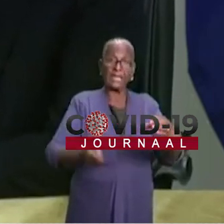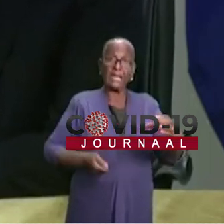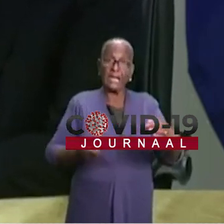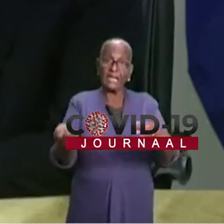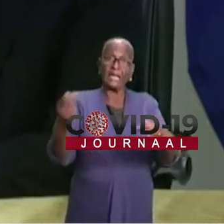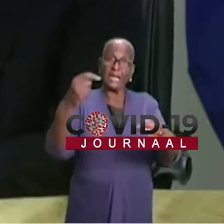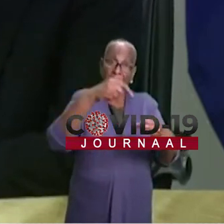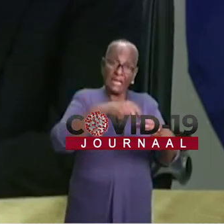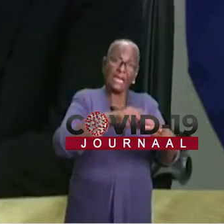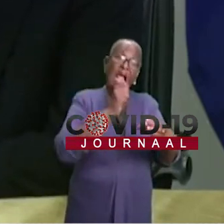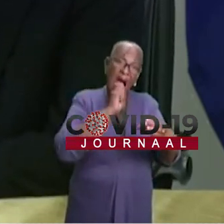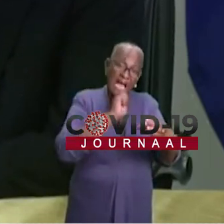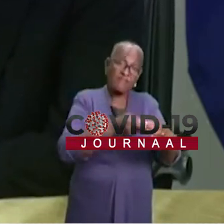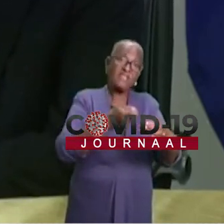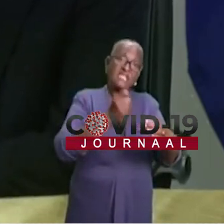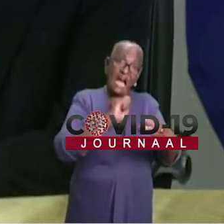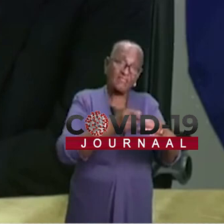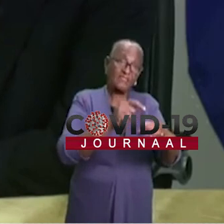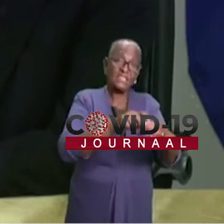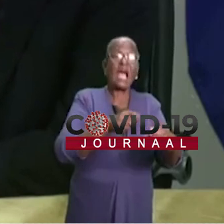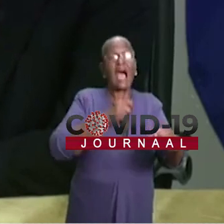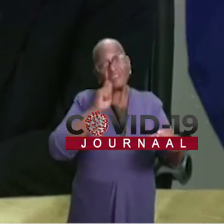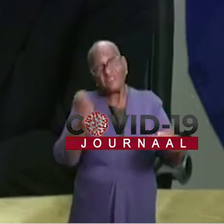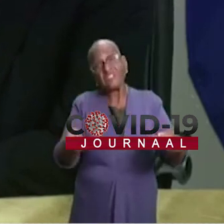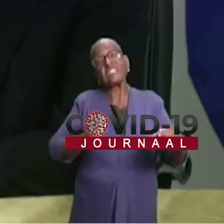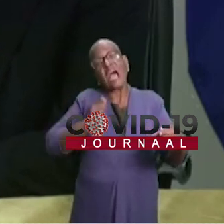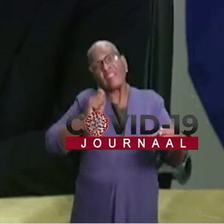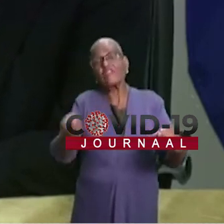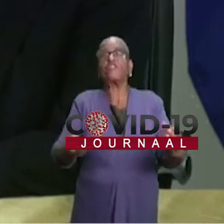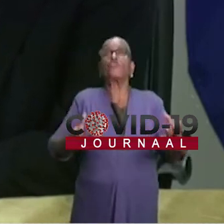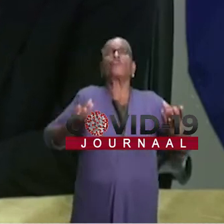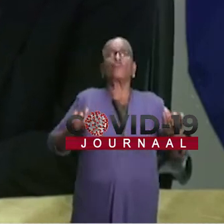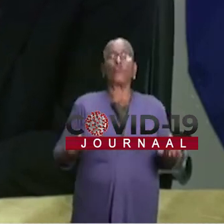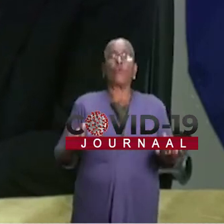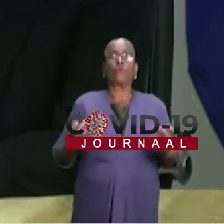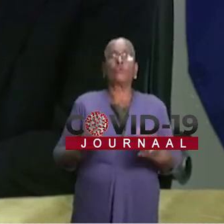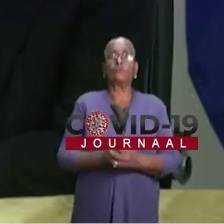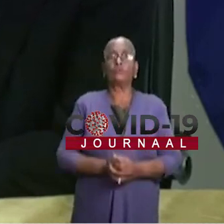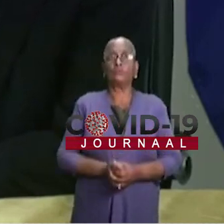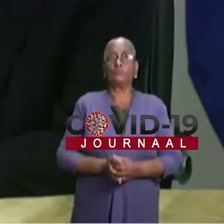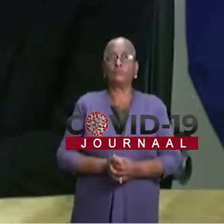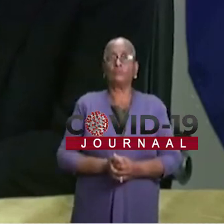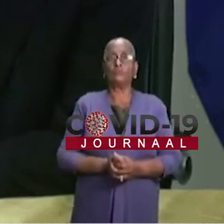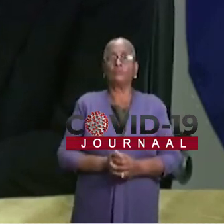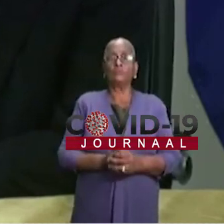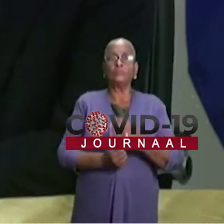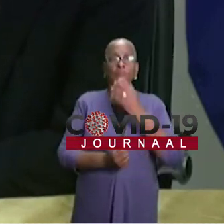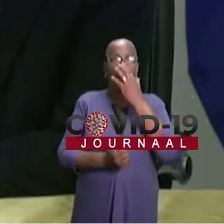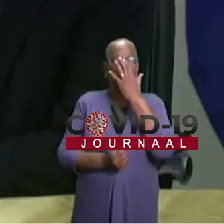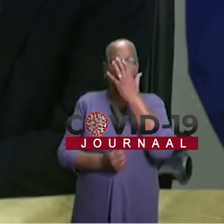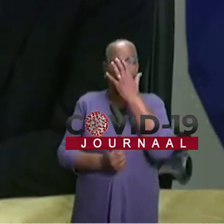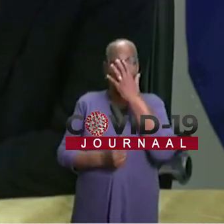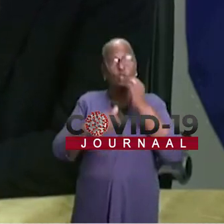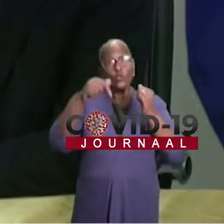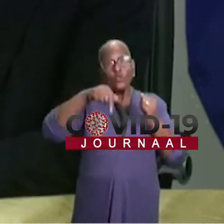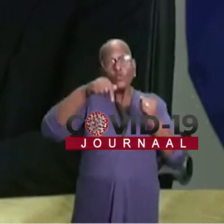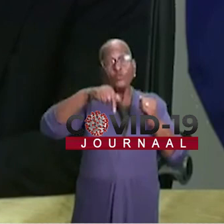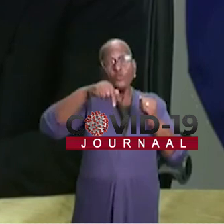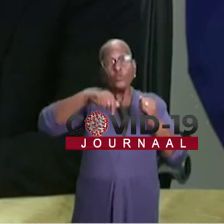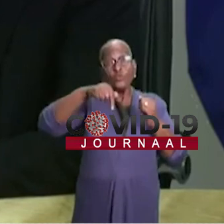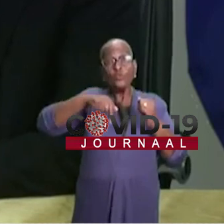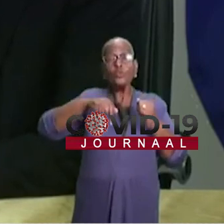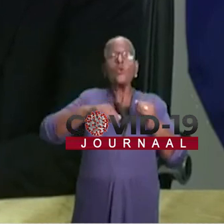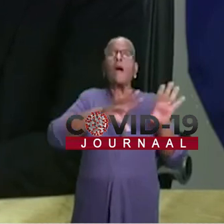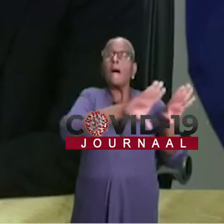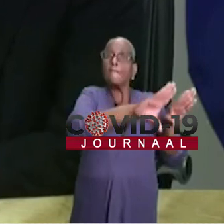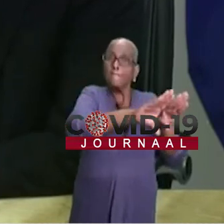Beneland. Communicatie de prespar dape. Medische sending fense bigingba fumek desma diska sabi fa don persis